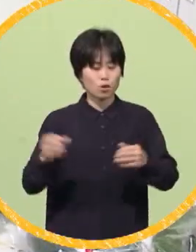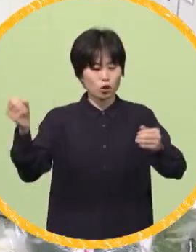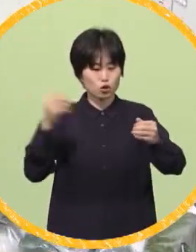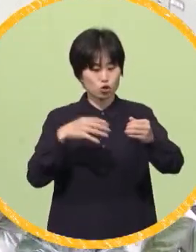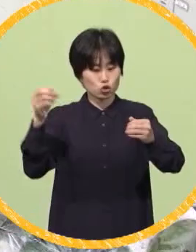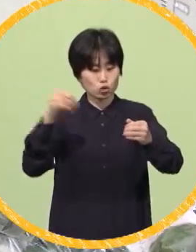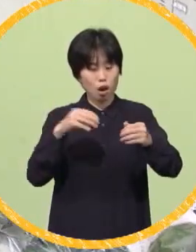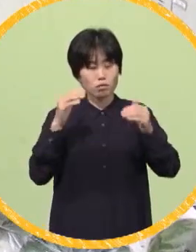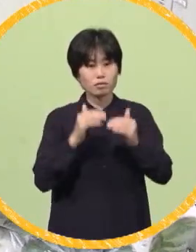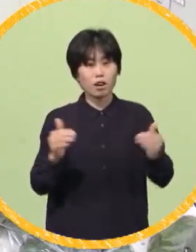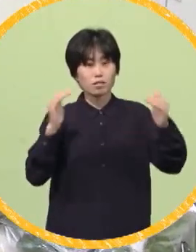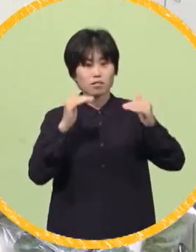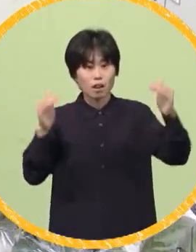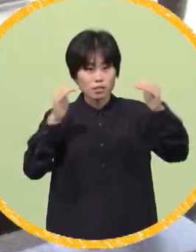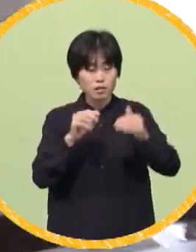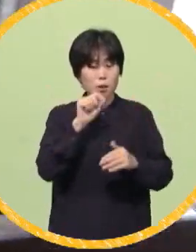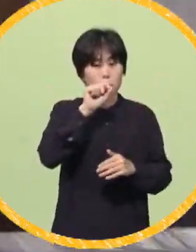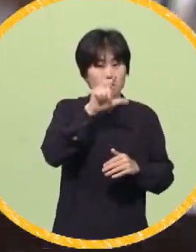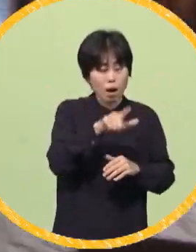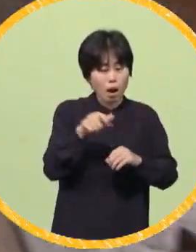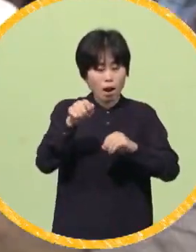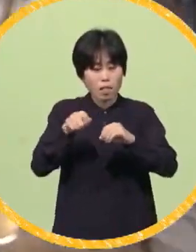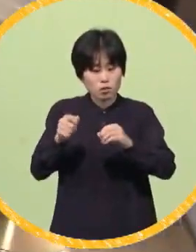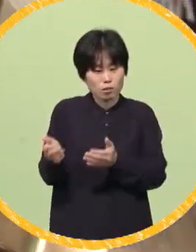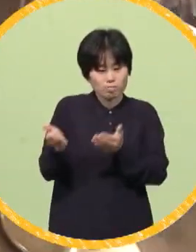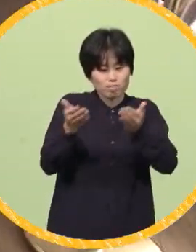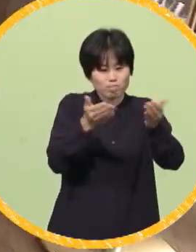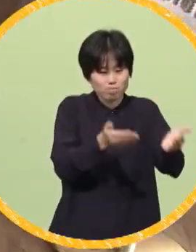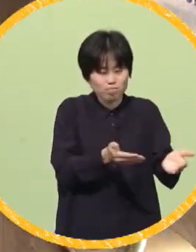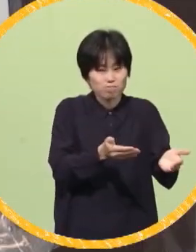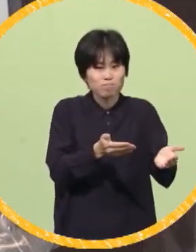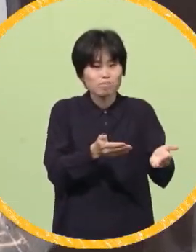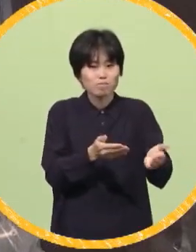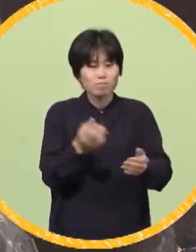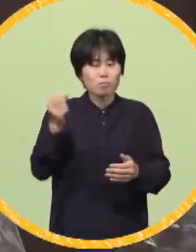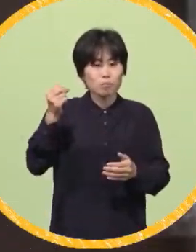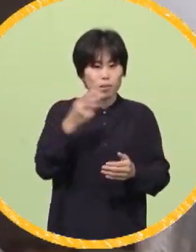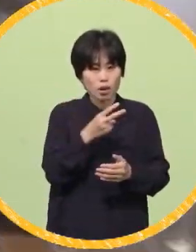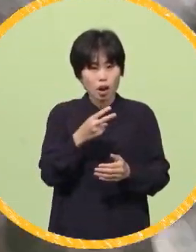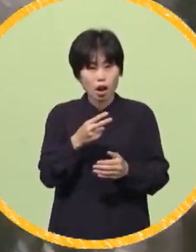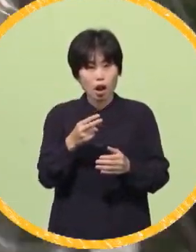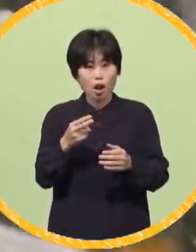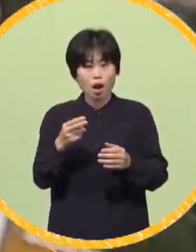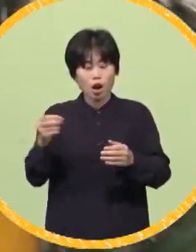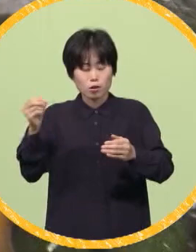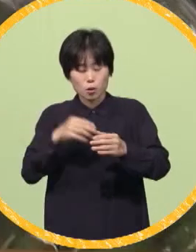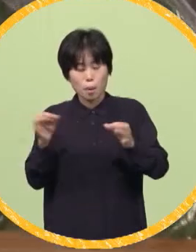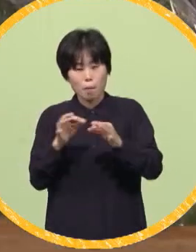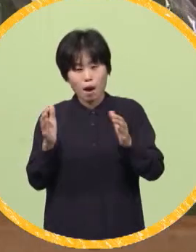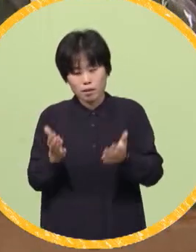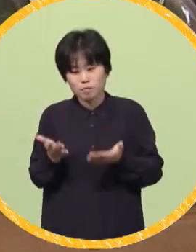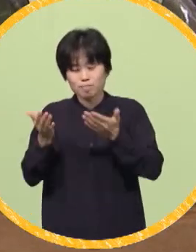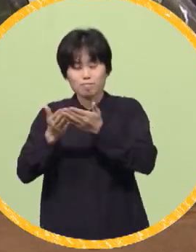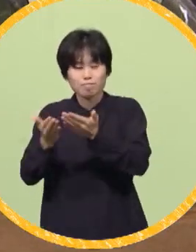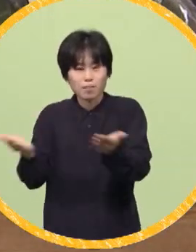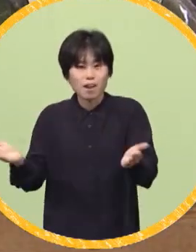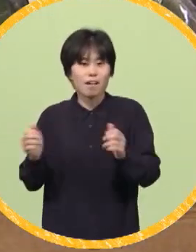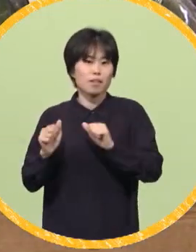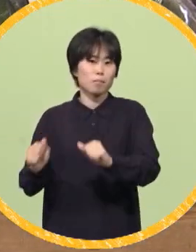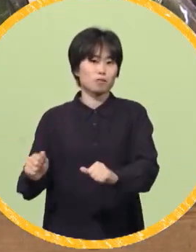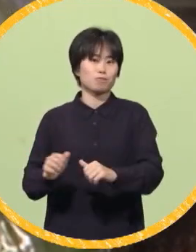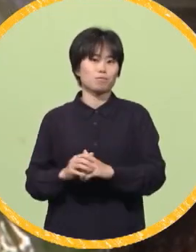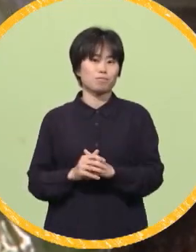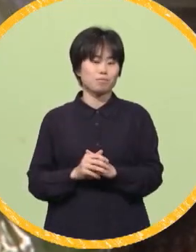収穫された野菜はベーカリーやレストランへ運ばれ調理されたり、採れたて新鮮野菜として販売されます。